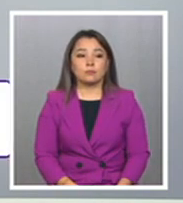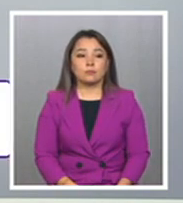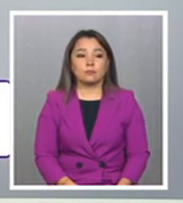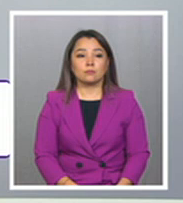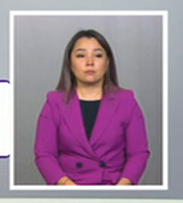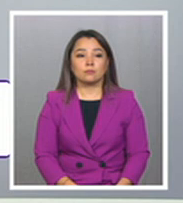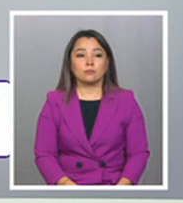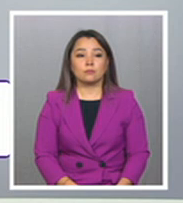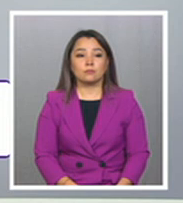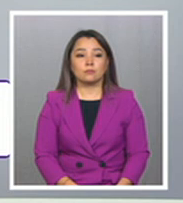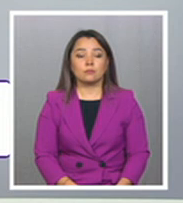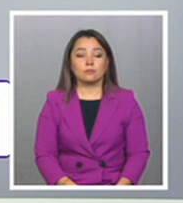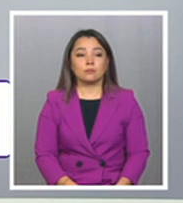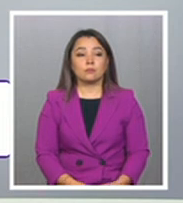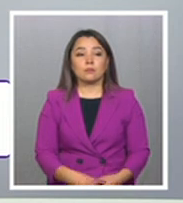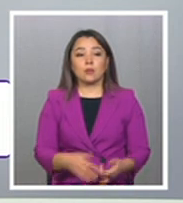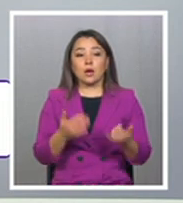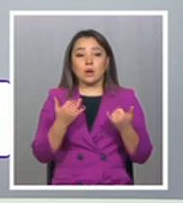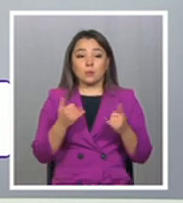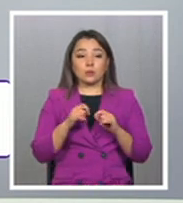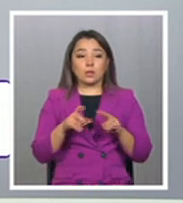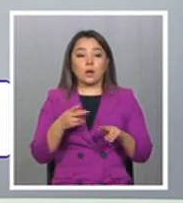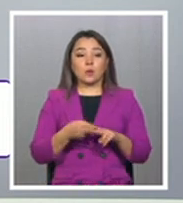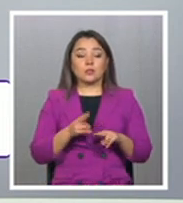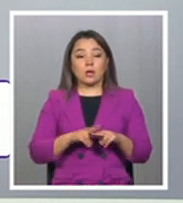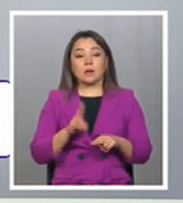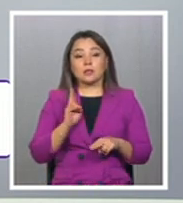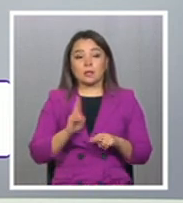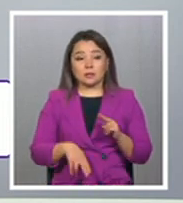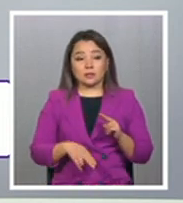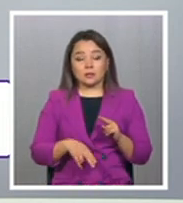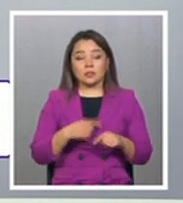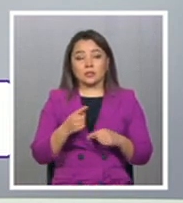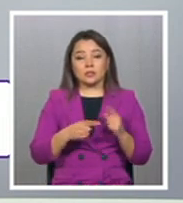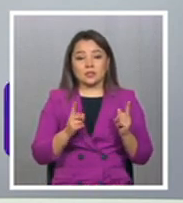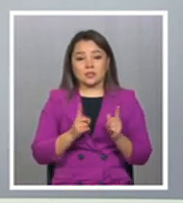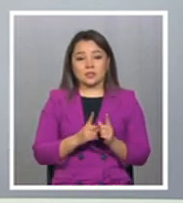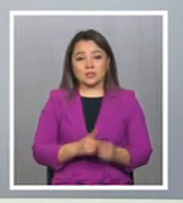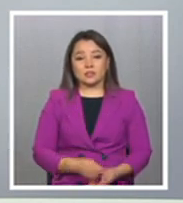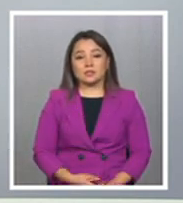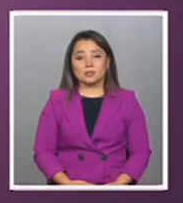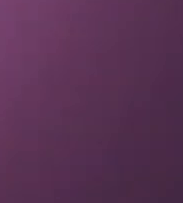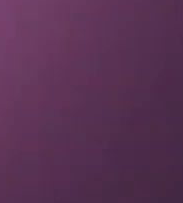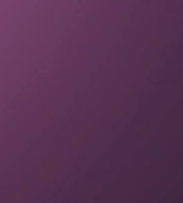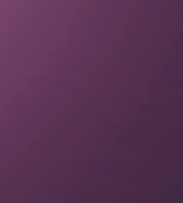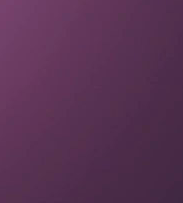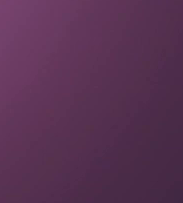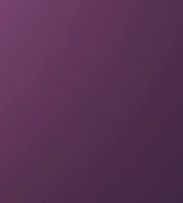Бүгінгі сабағымыз осымен аяқталды. Сау болыңыздар!